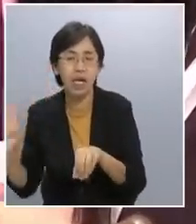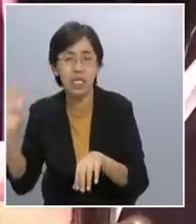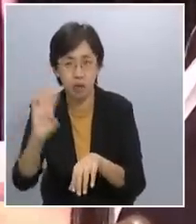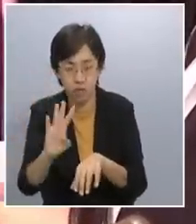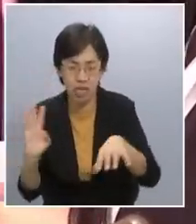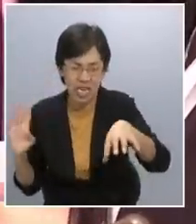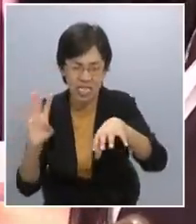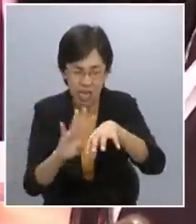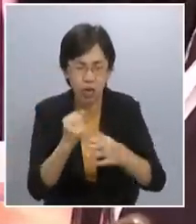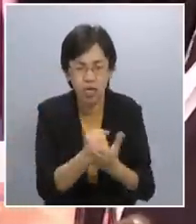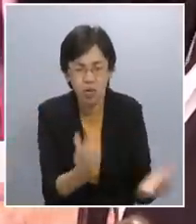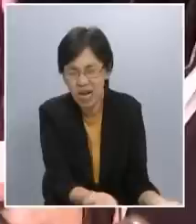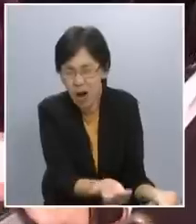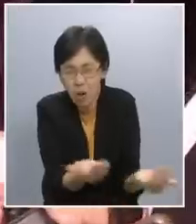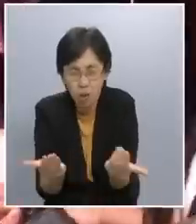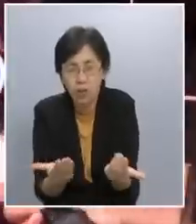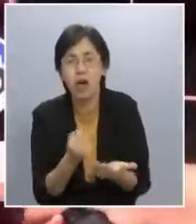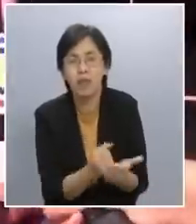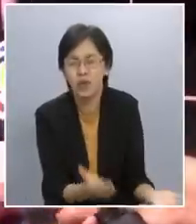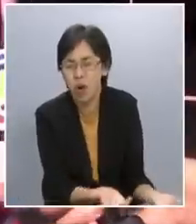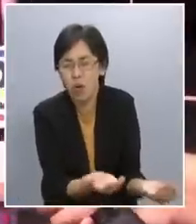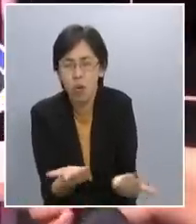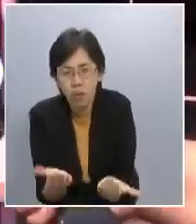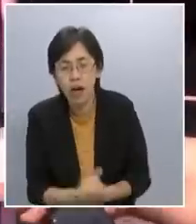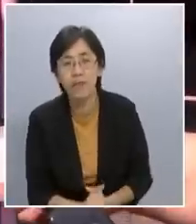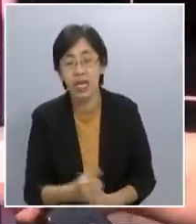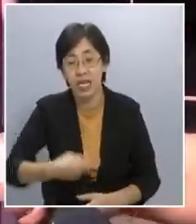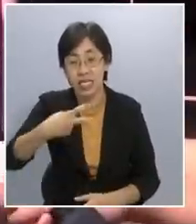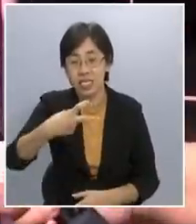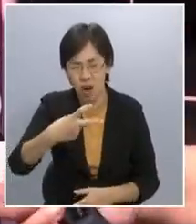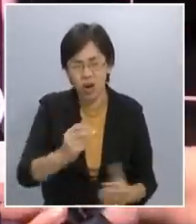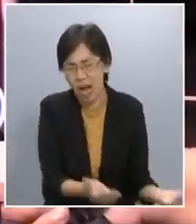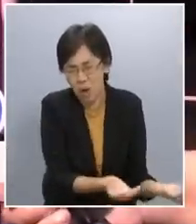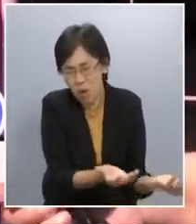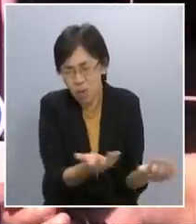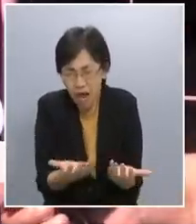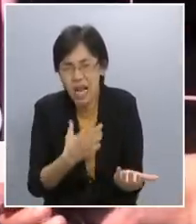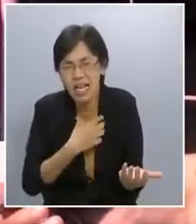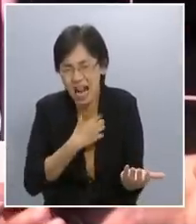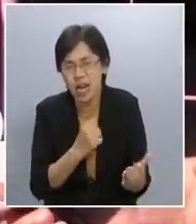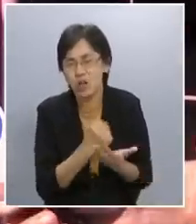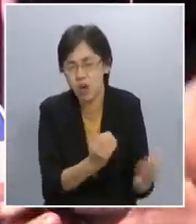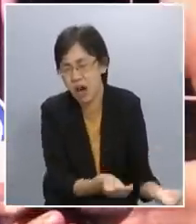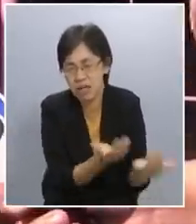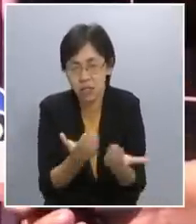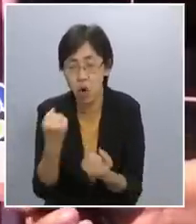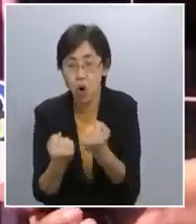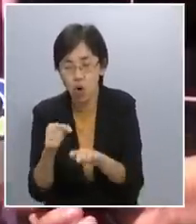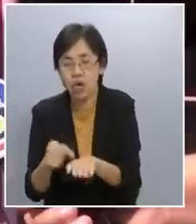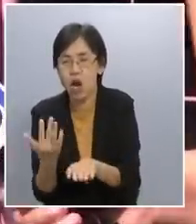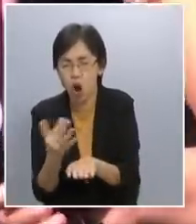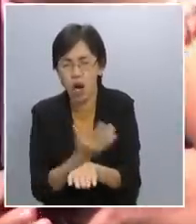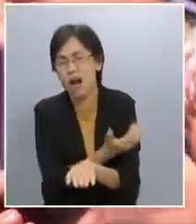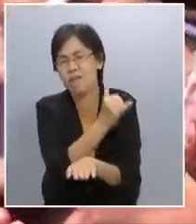าไปช่วยกันอุ้มร่างของพลตำรวจโทปัญญาอุ้มจากชั้น2พยายามที่จะเอาลงมาเพื่อนำขึ้นรถที่จอดรออยู่หน้าบ้